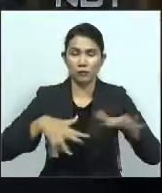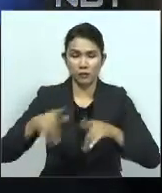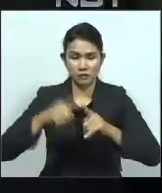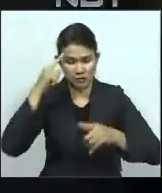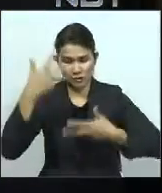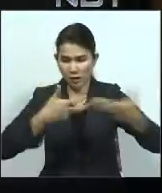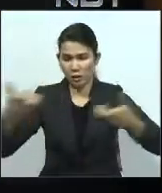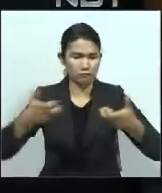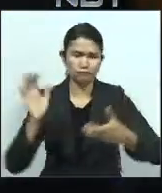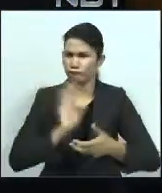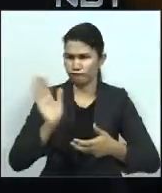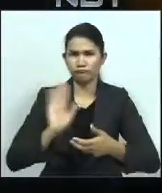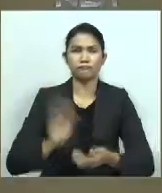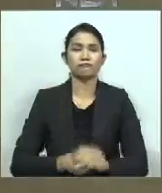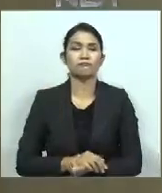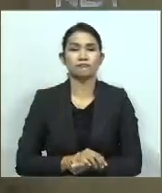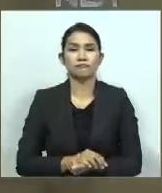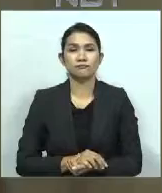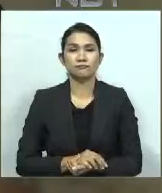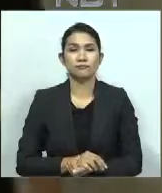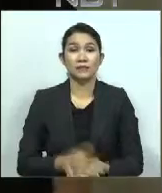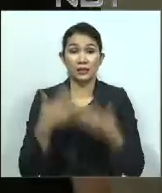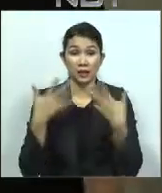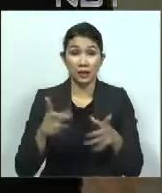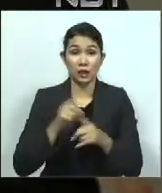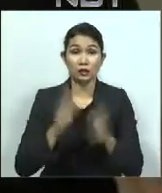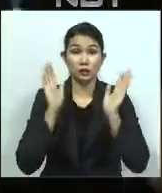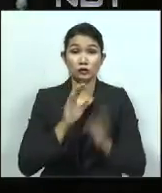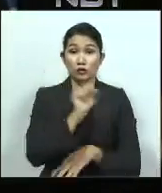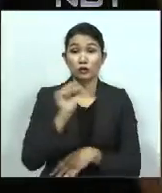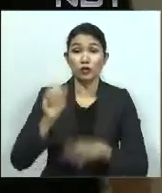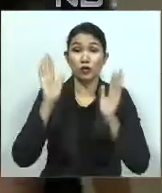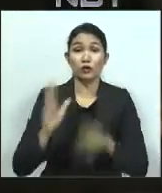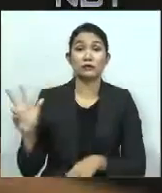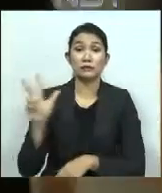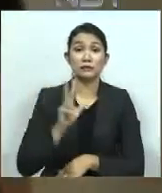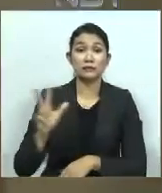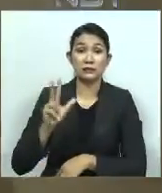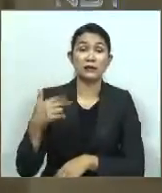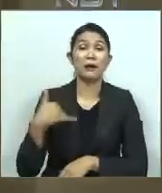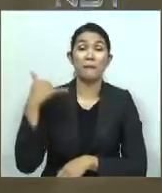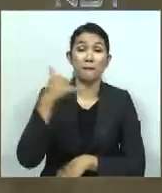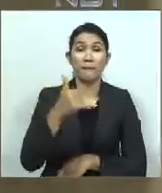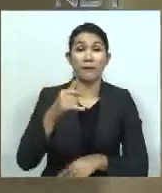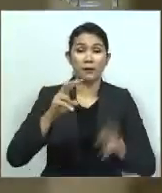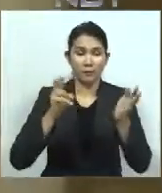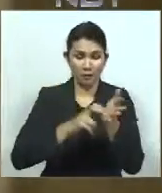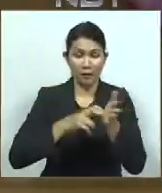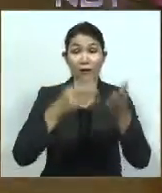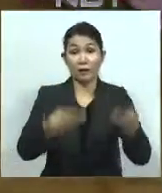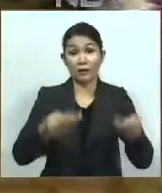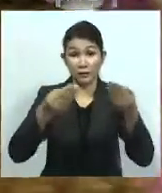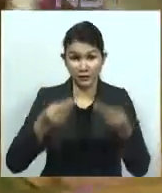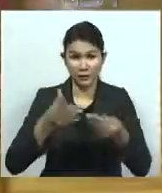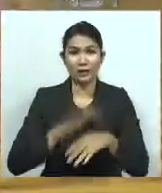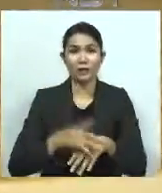ฝักแบ่งฝ่ายและหลังจากที่ส.ส.ทั้ง3ท่านเดินทางไปรับหนังสือรับรองที่สำนักงานคณะกรรมการการเลือกตั้ง